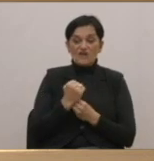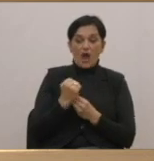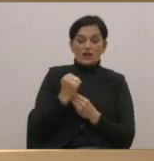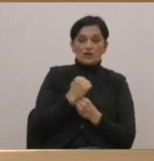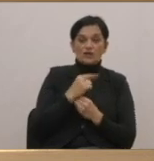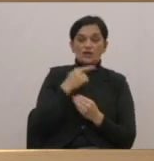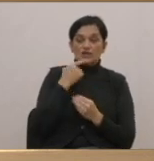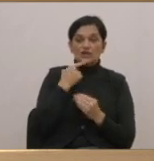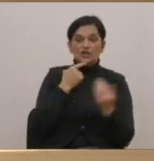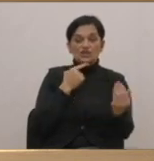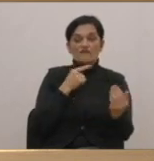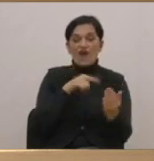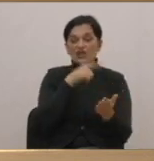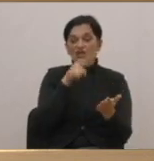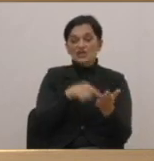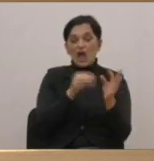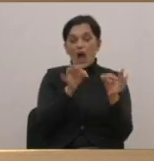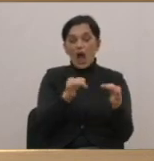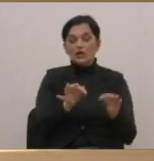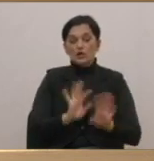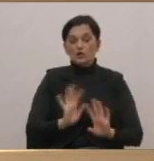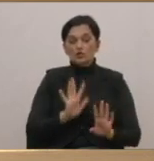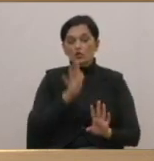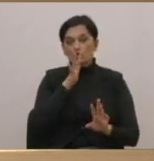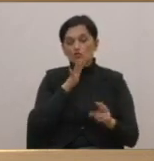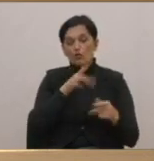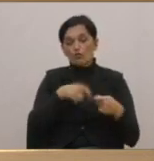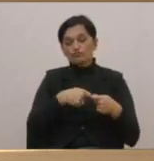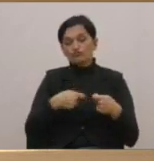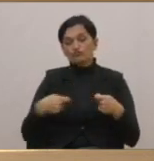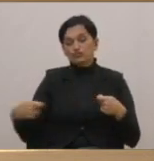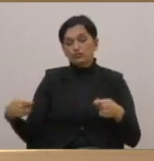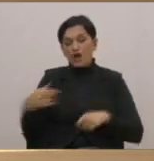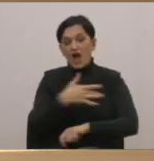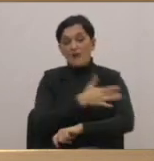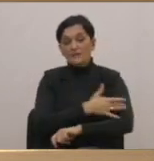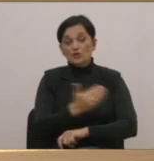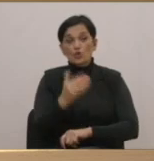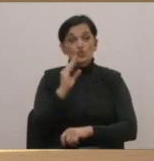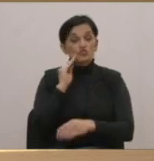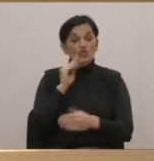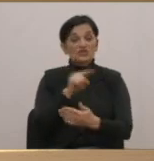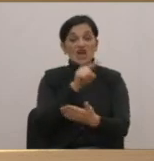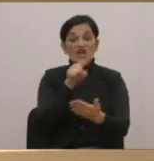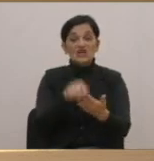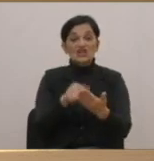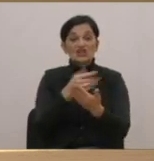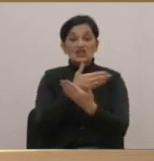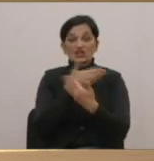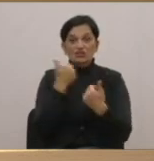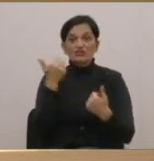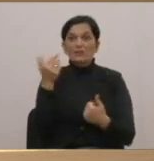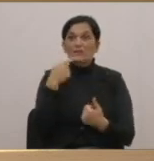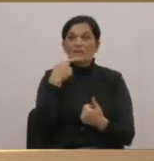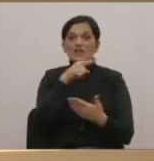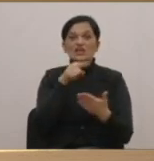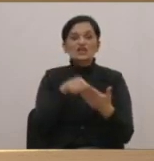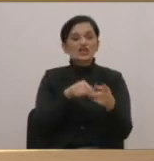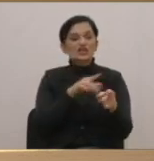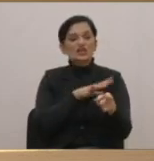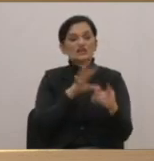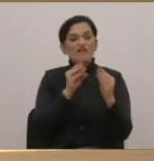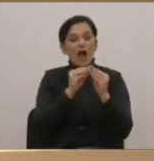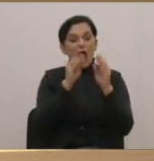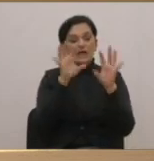რომ თქვენი კითხვები არარელევანტურიაო, დროის გაწევას ემსახურებაო და როცა კითხვები არა გვაქვს, იძახით, რომ კითხვები არ ქონდა, მთელი 10